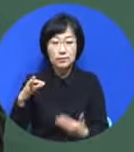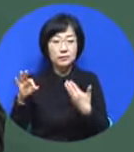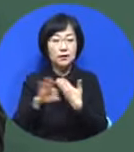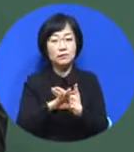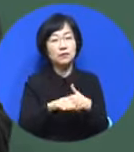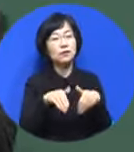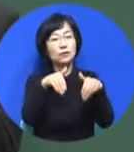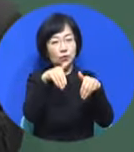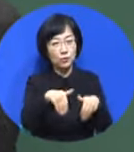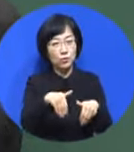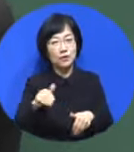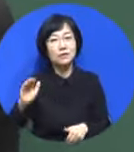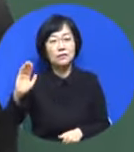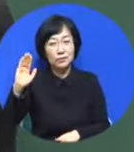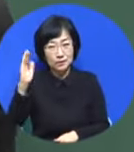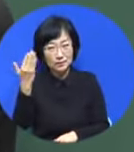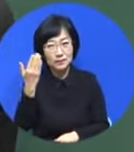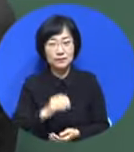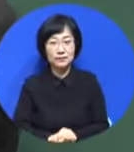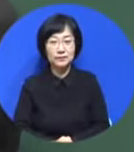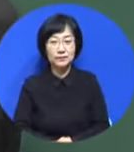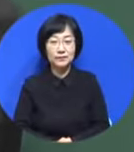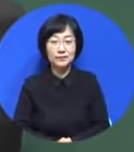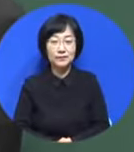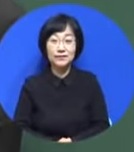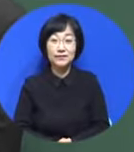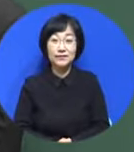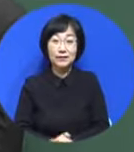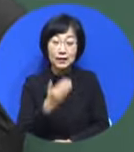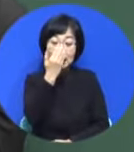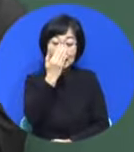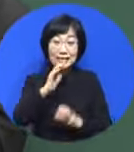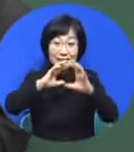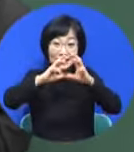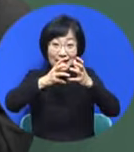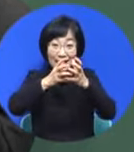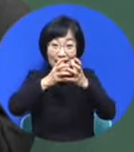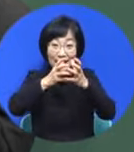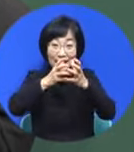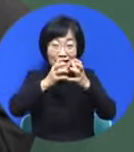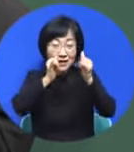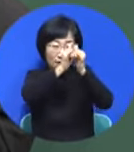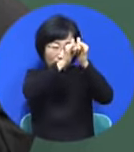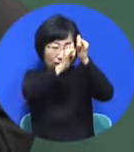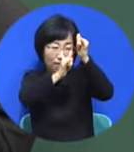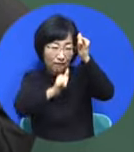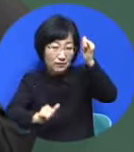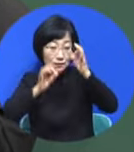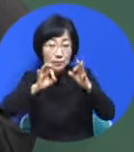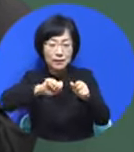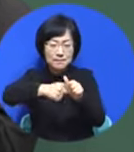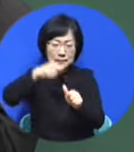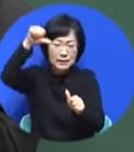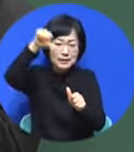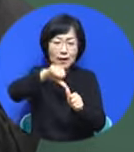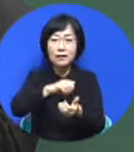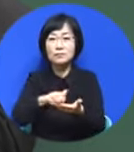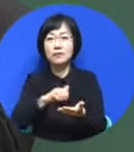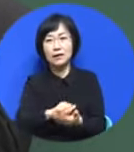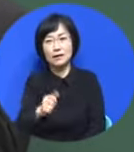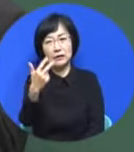enjoy the gospel, you'll be a slave. 이스라엘 나라 역사 일곱 번 재앙 입었어요. Look at the history of Israel. They faced